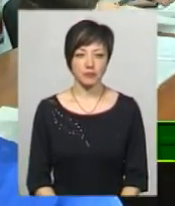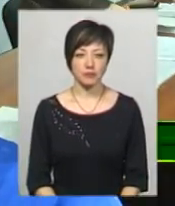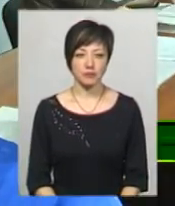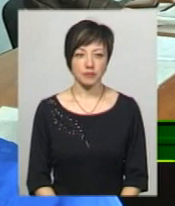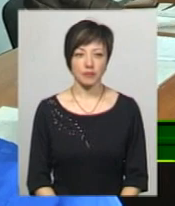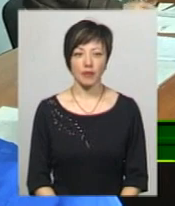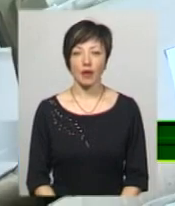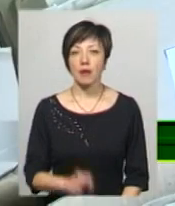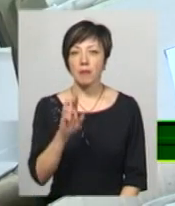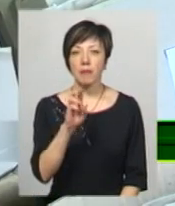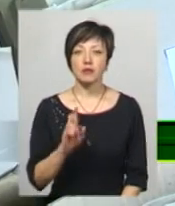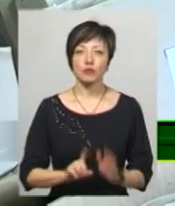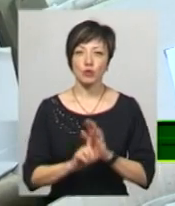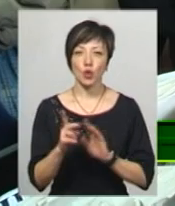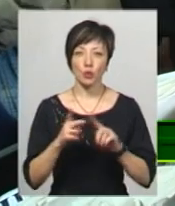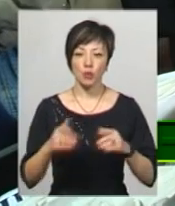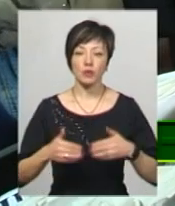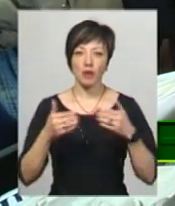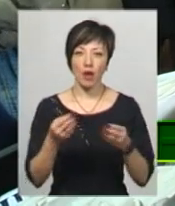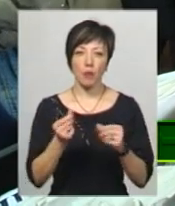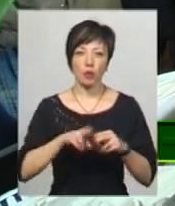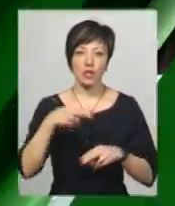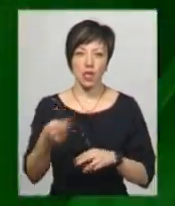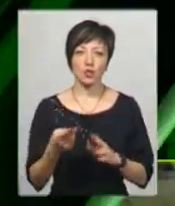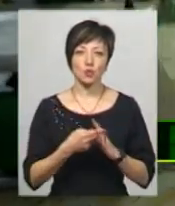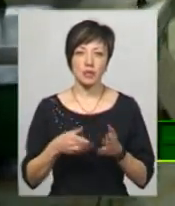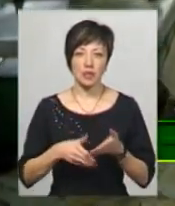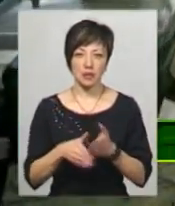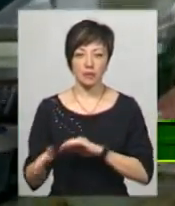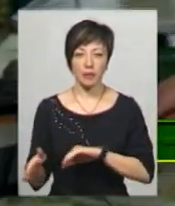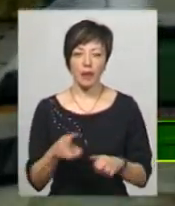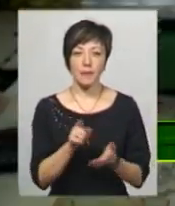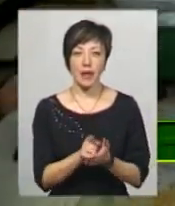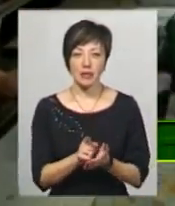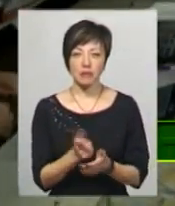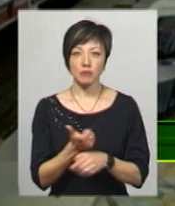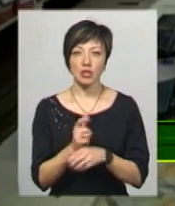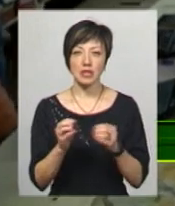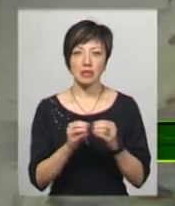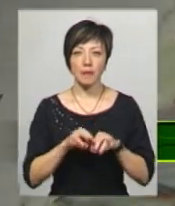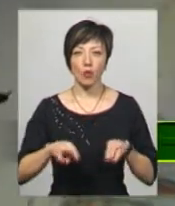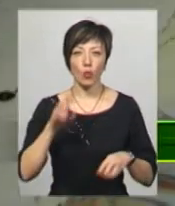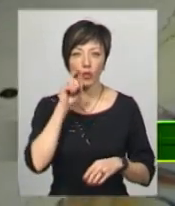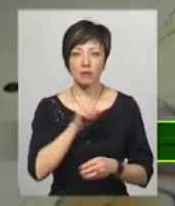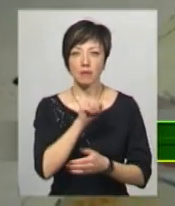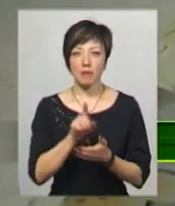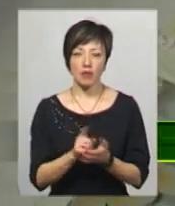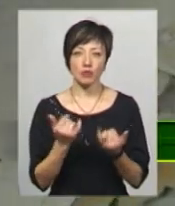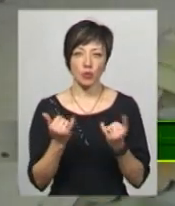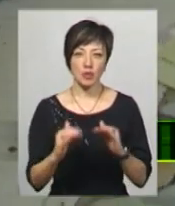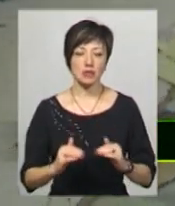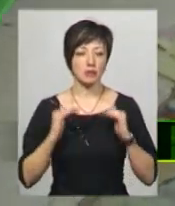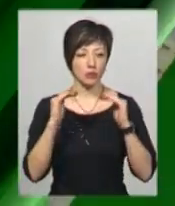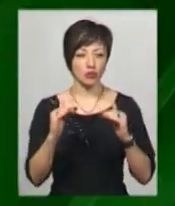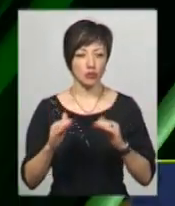З березня розпочався другий етап монетизації субсидій. Пенсії більш як 10 мільйонів українців мають від сьогодні